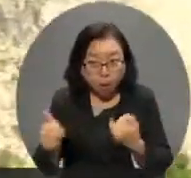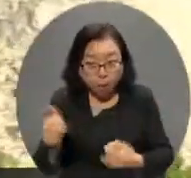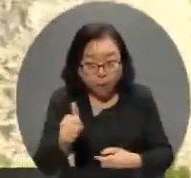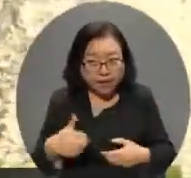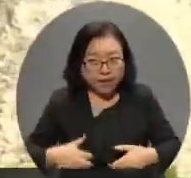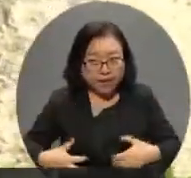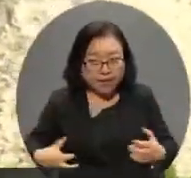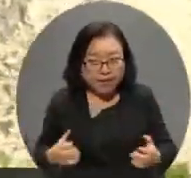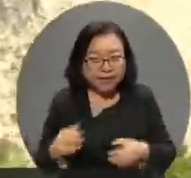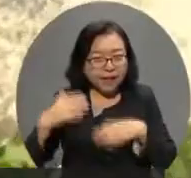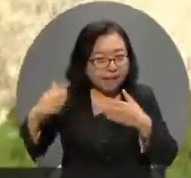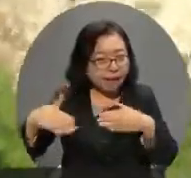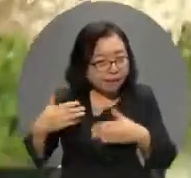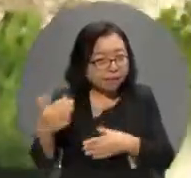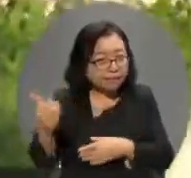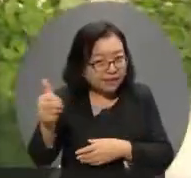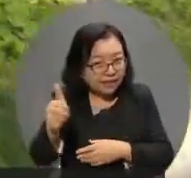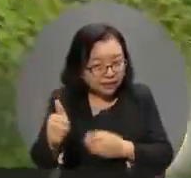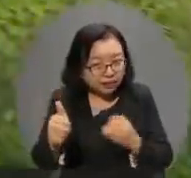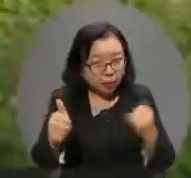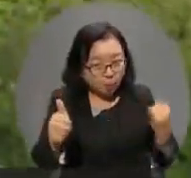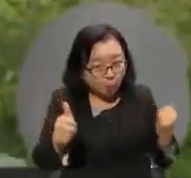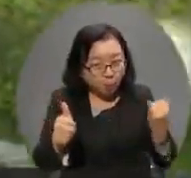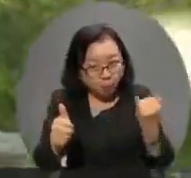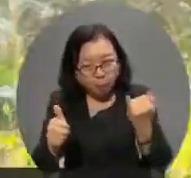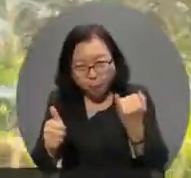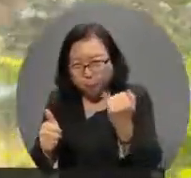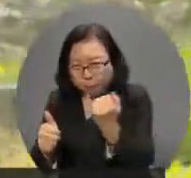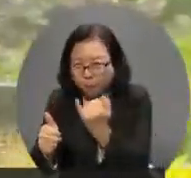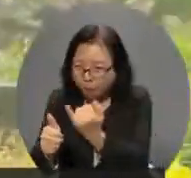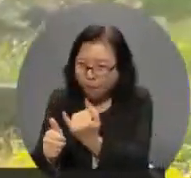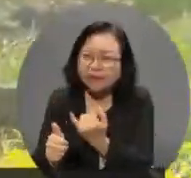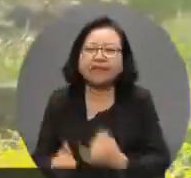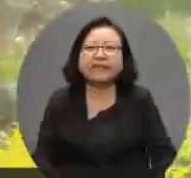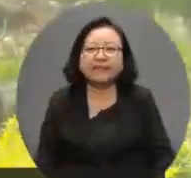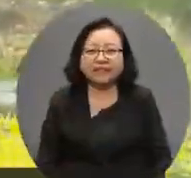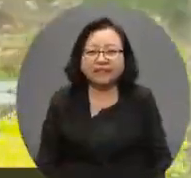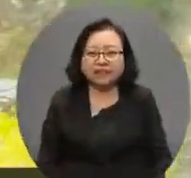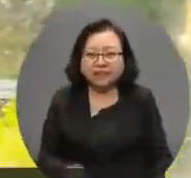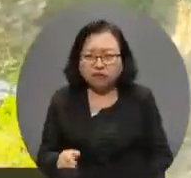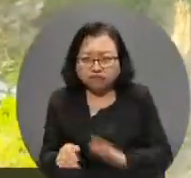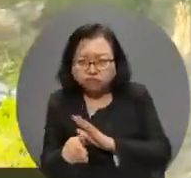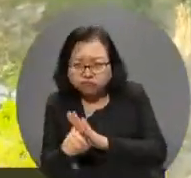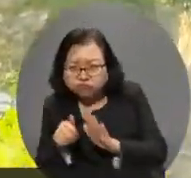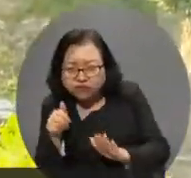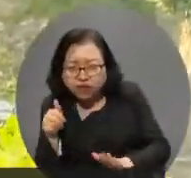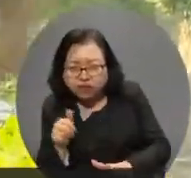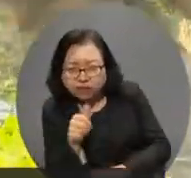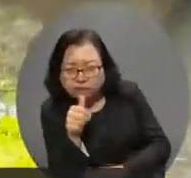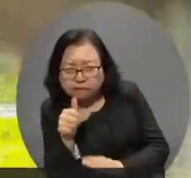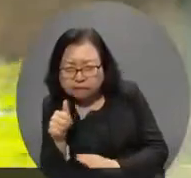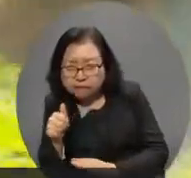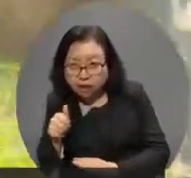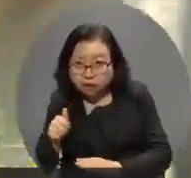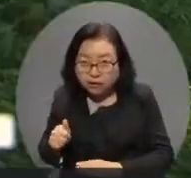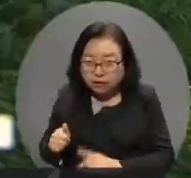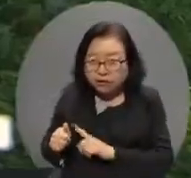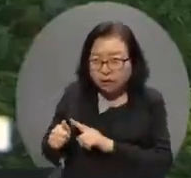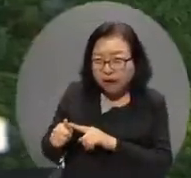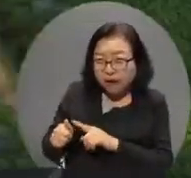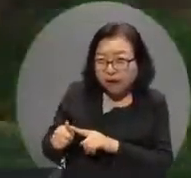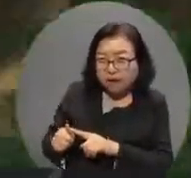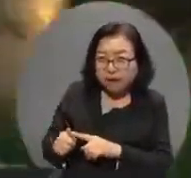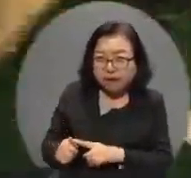갈비사자 바람이 쪽으로 성큼성큼 다가옵니다. 겁에 질린 듯 뒷걸음질치며 황급히 달아나는